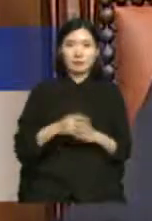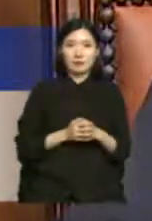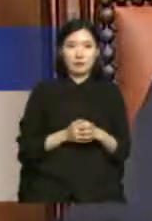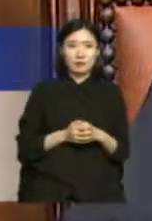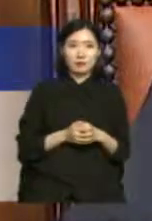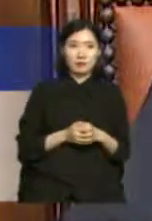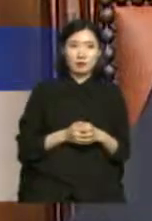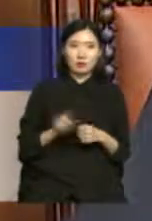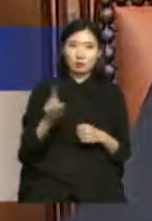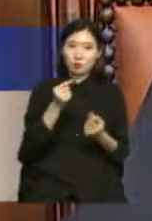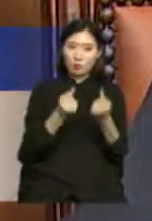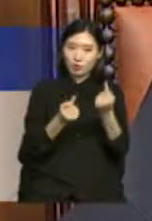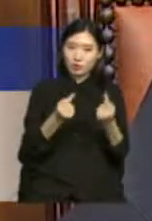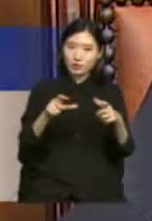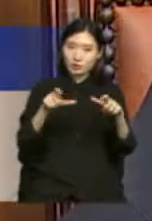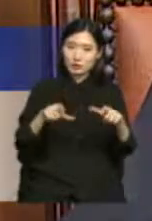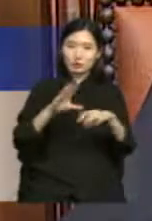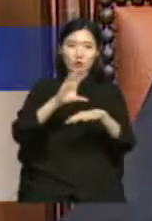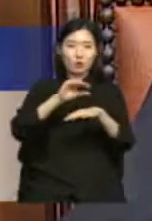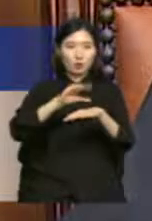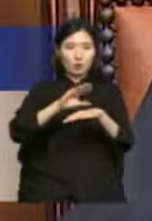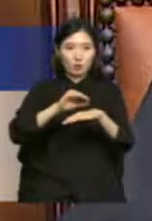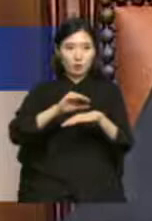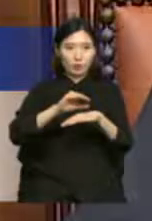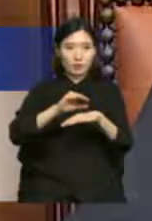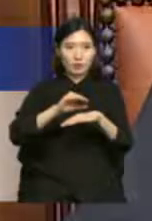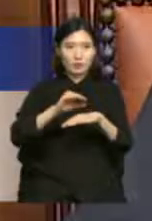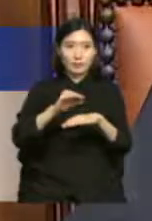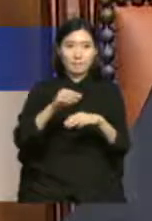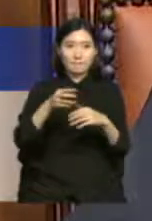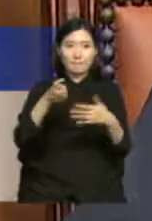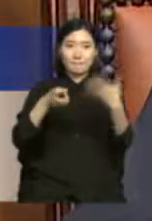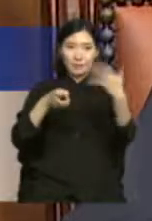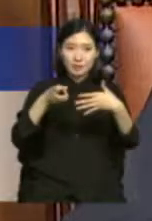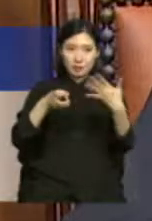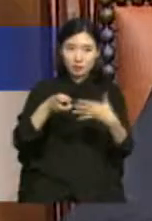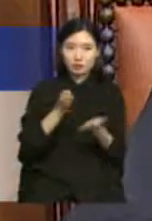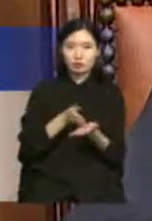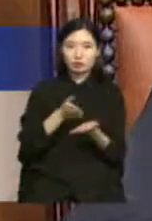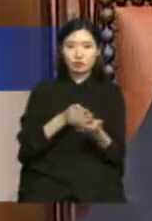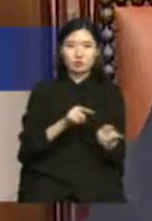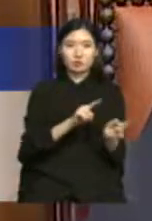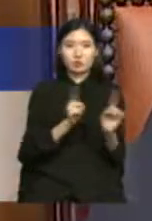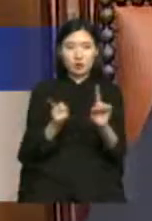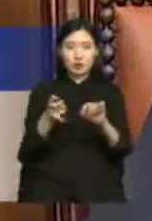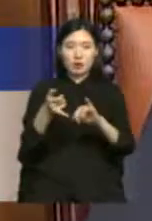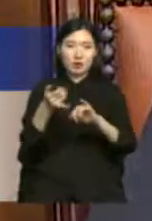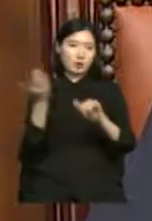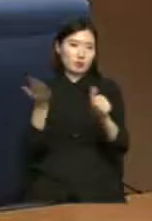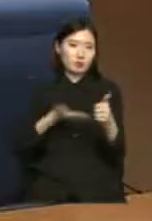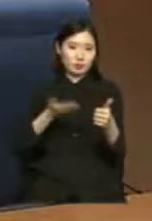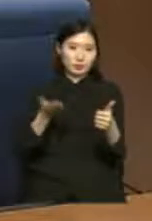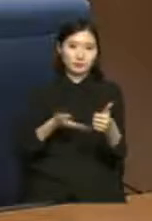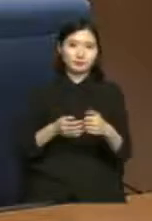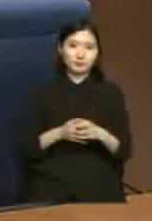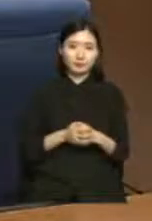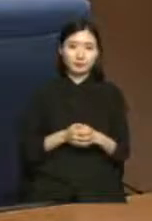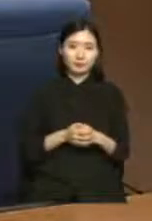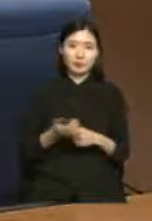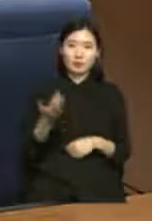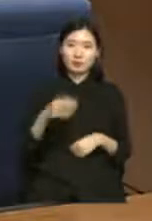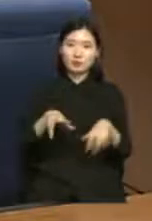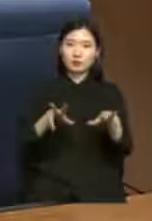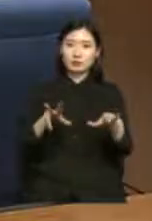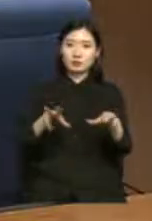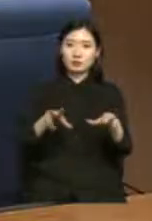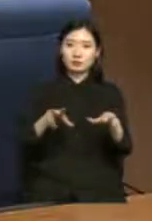다른 무엇보다 지역 언론, 지역 미디어에 있어서 뉴스 부활을 요청하고 있습니다. 하지만